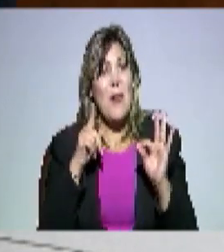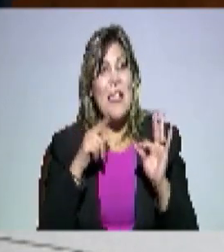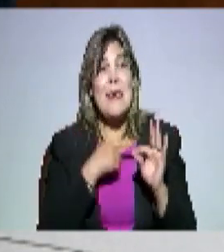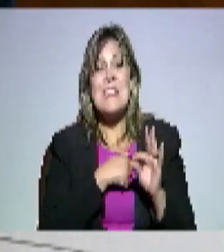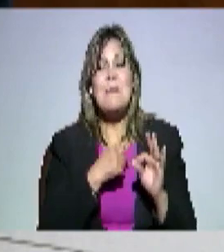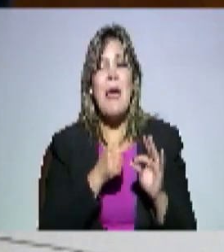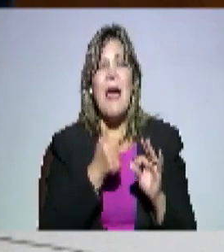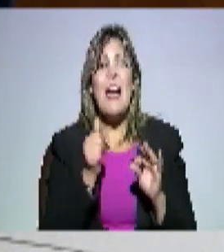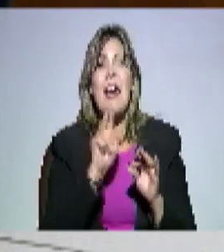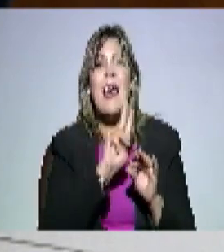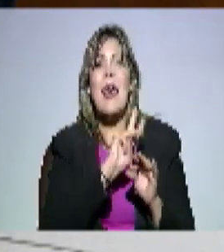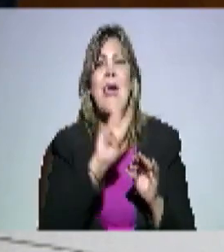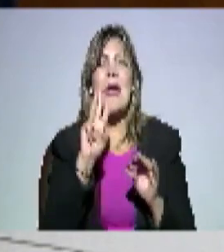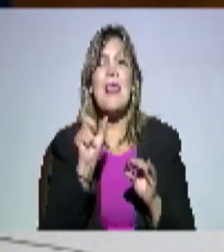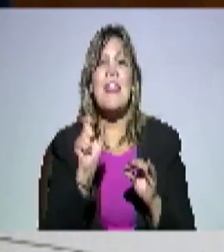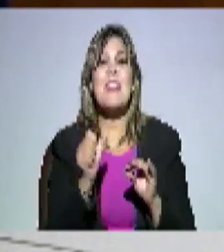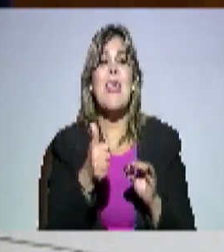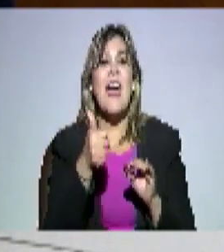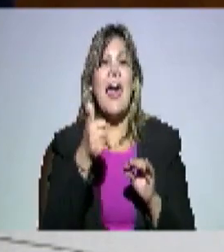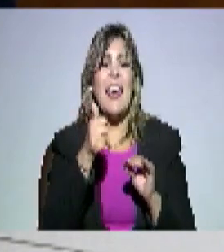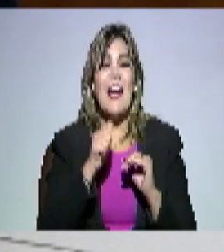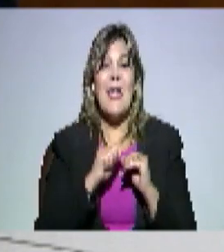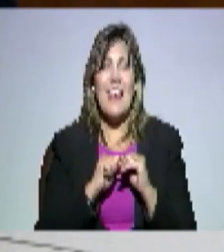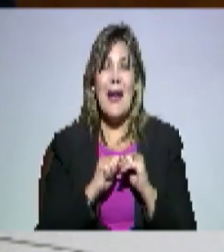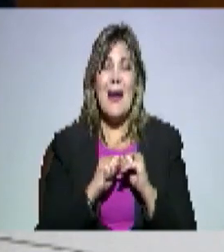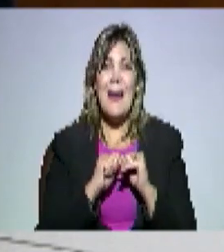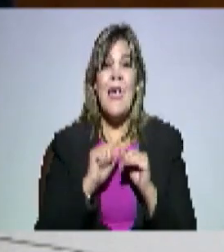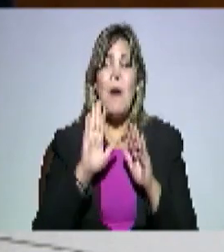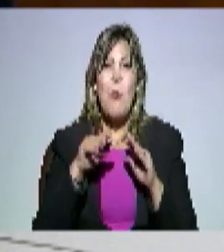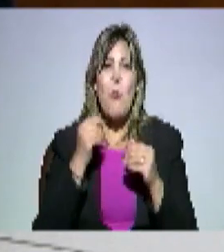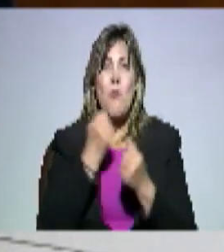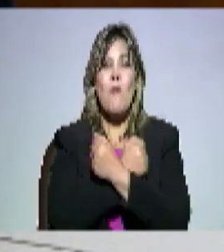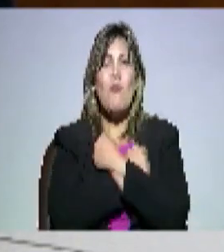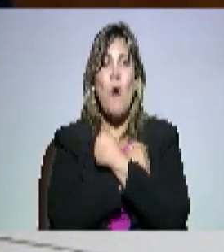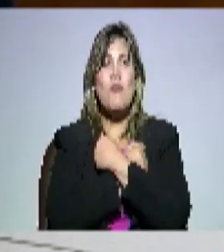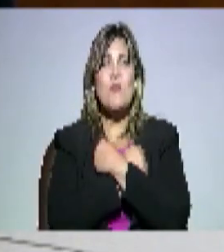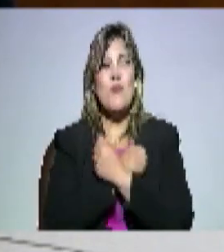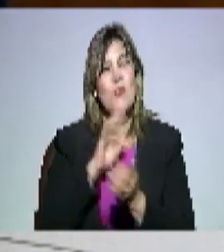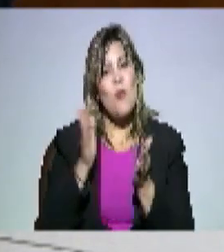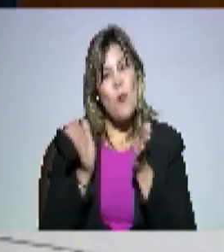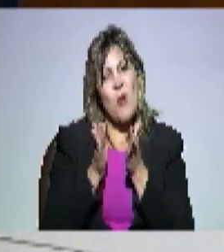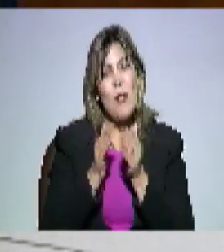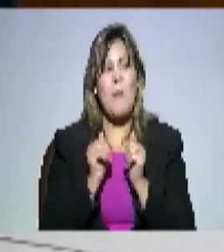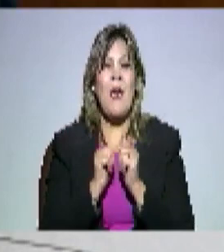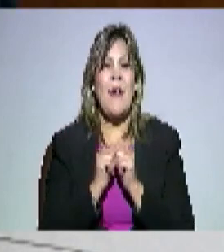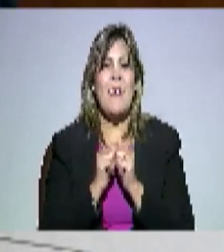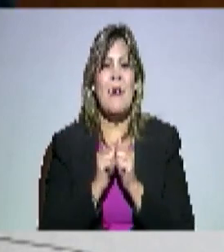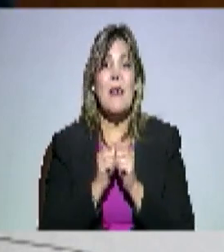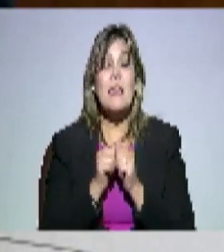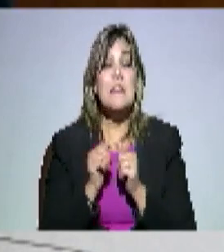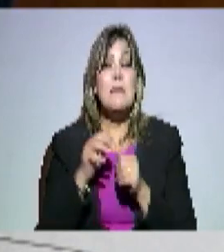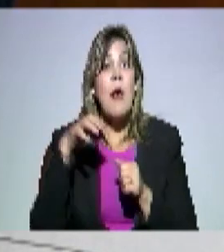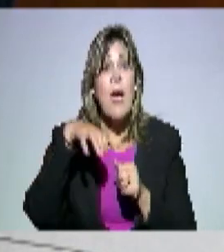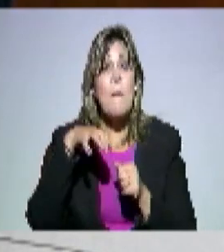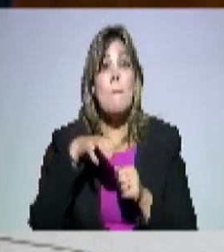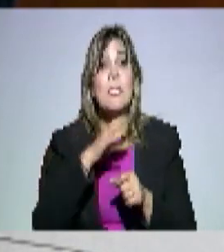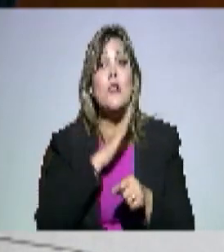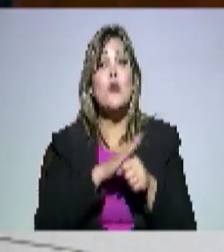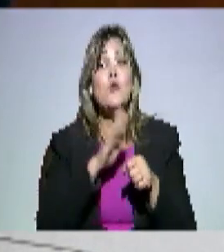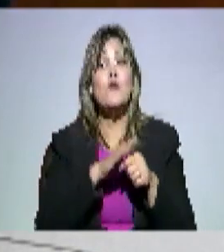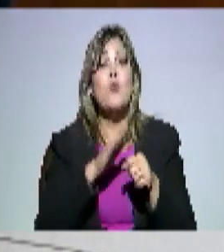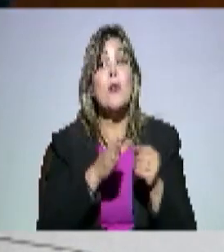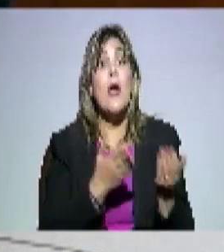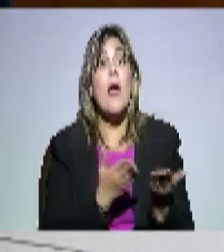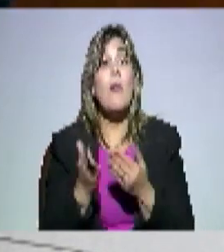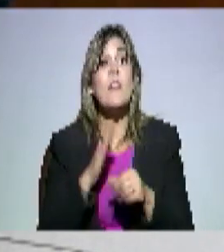اسنا اسنا موجوده لغايه النهارده جنب الاقصر اسنا مدينه الشهداء اكتر من قدمه